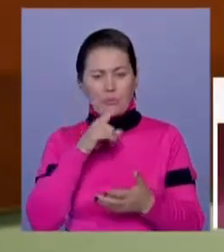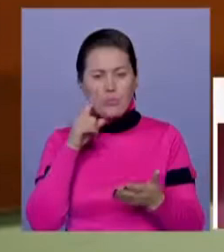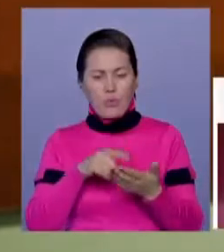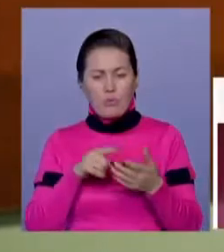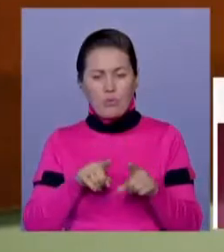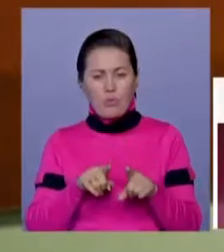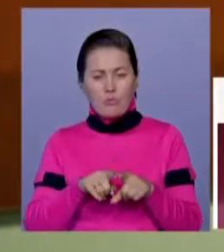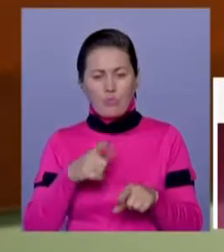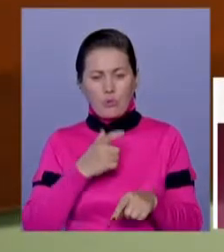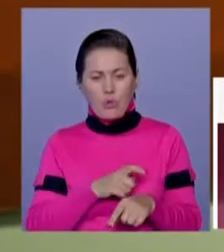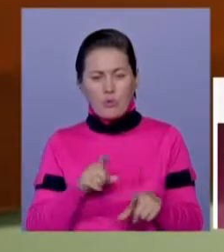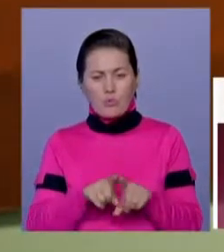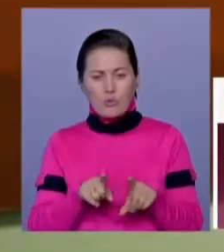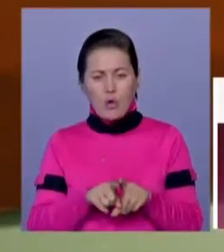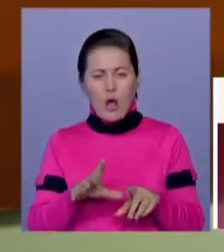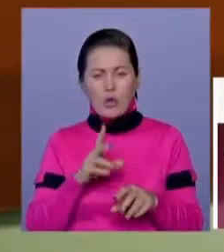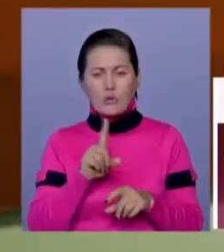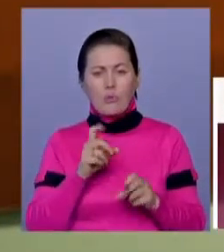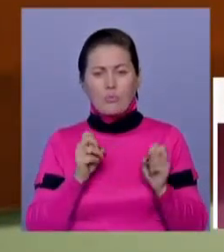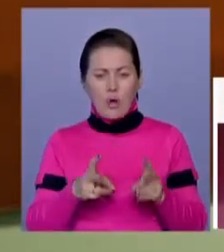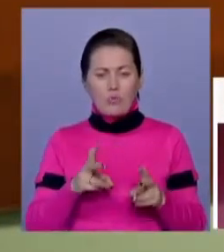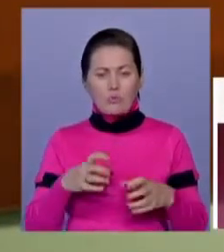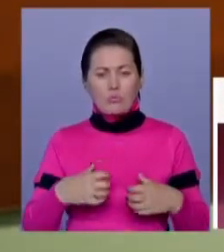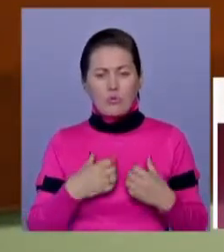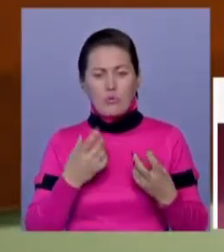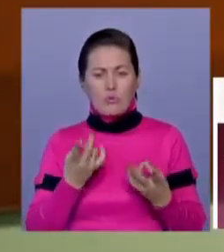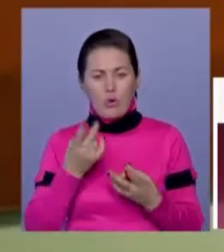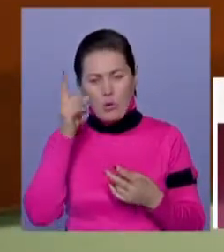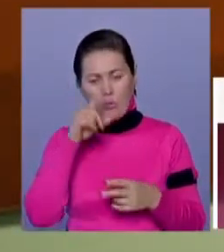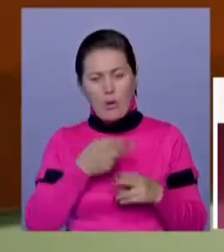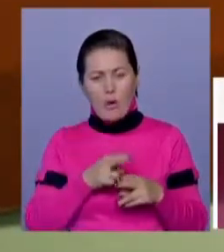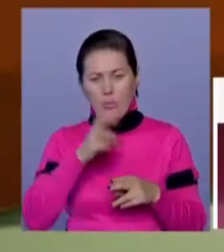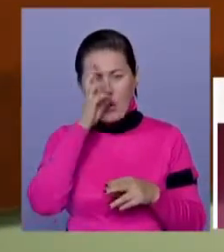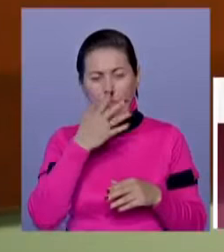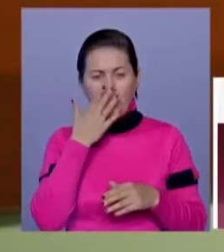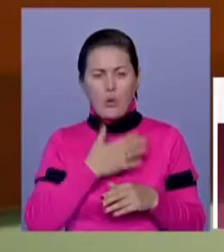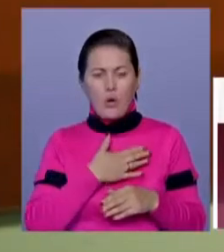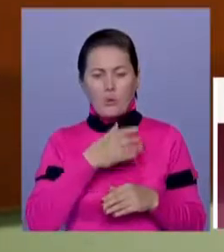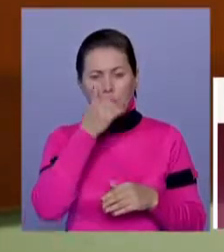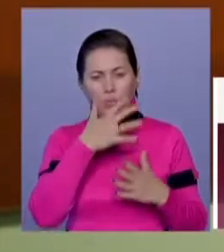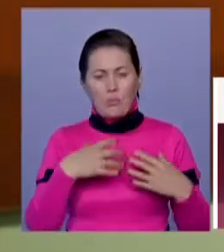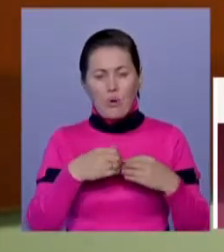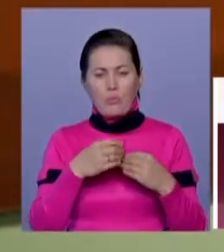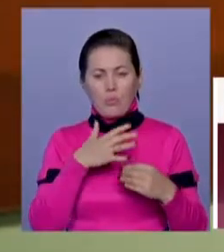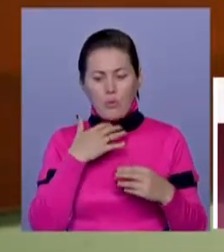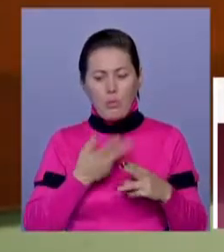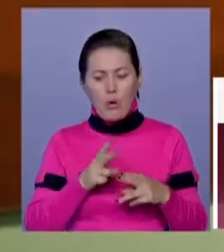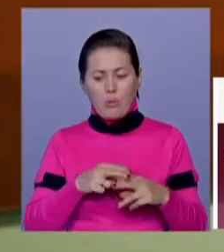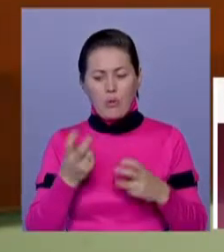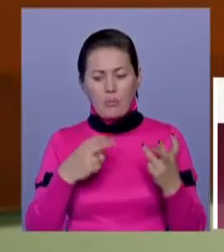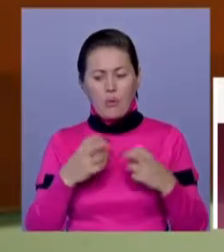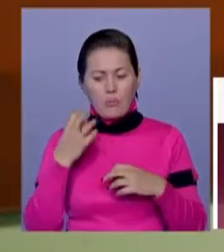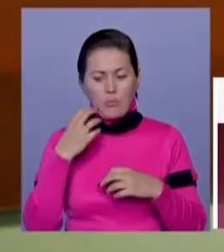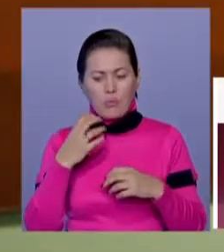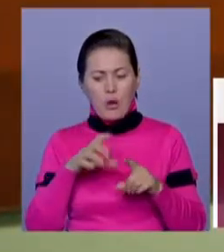Әрбір қазақстандық өзі үшін ненің қауіпті, қорқынышты екенін білуі қажет. Елімізде бала сүйе алмай жүрген отбасылар қаншама. Маған келетін